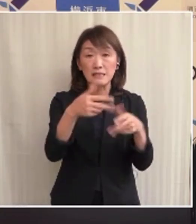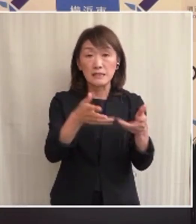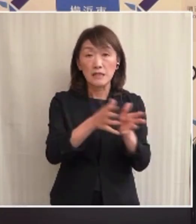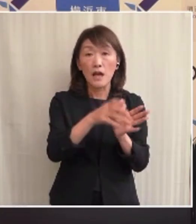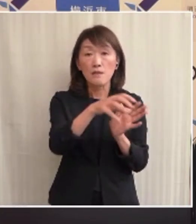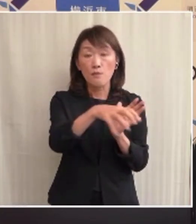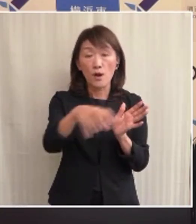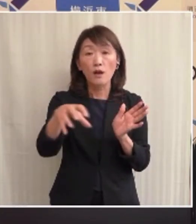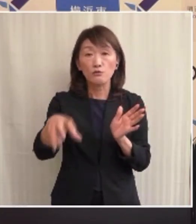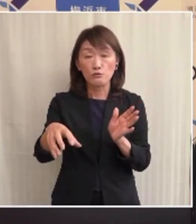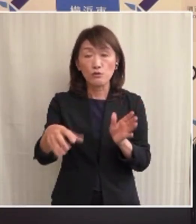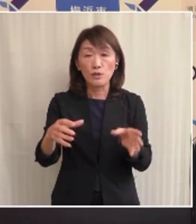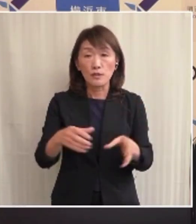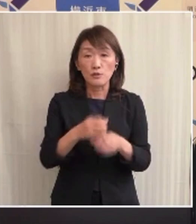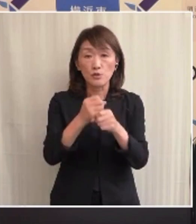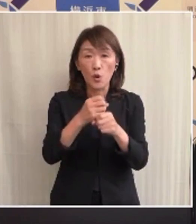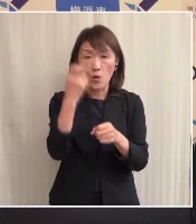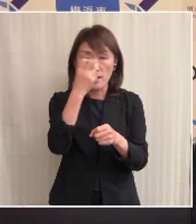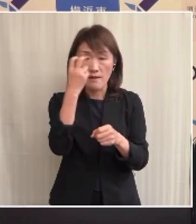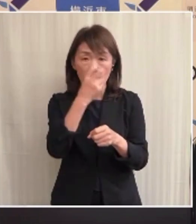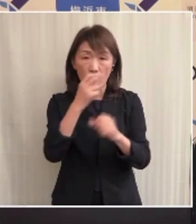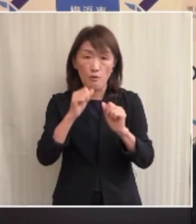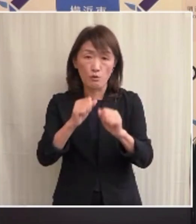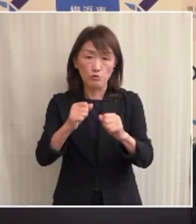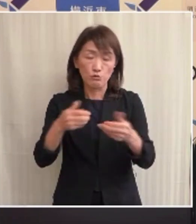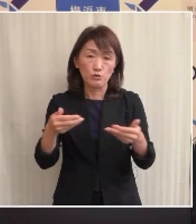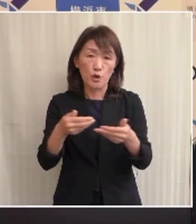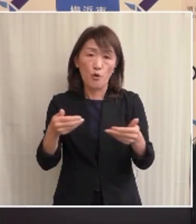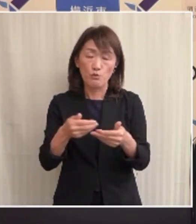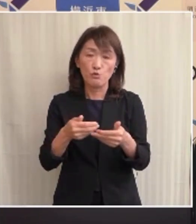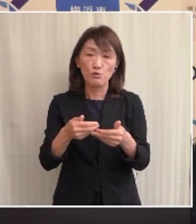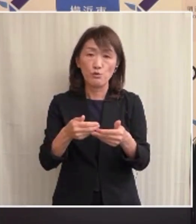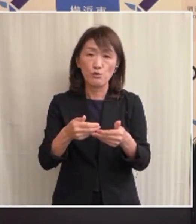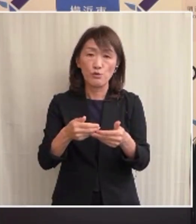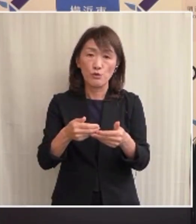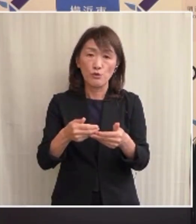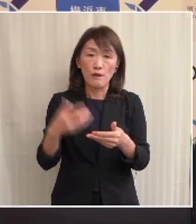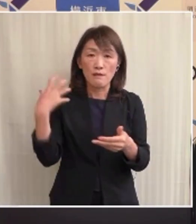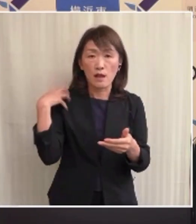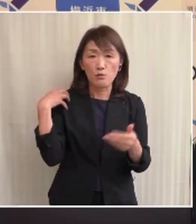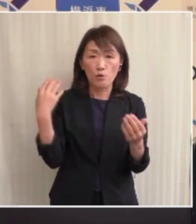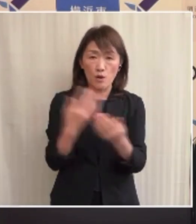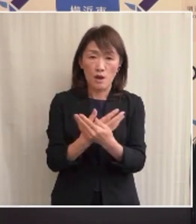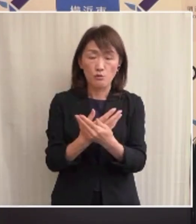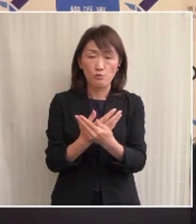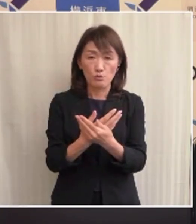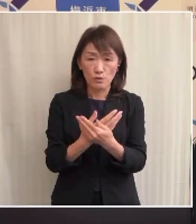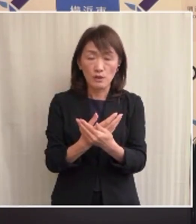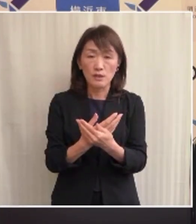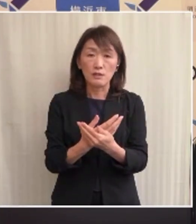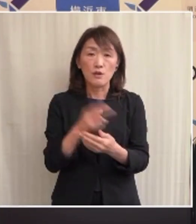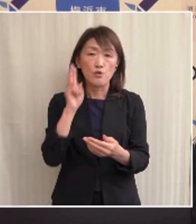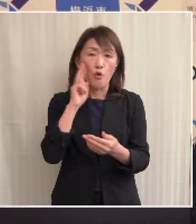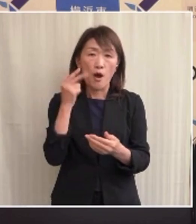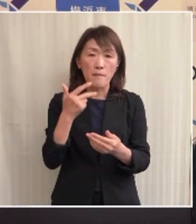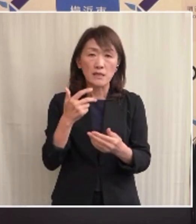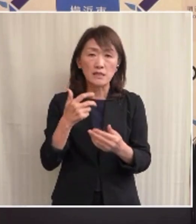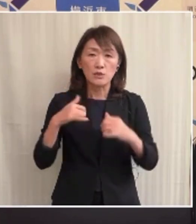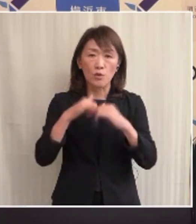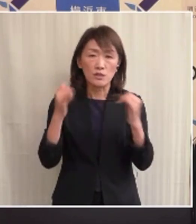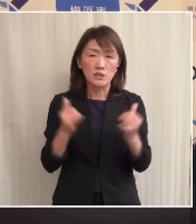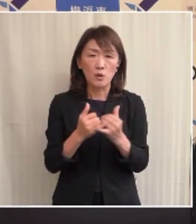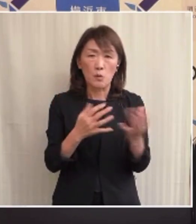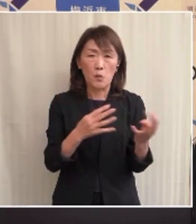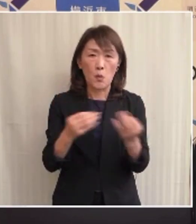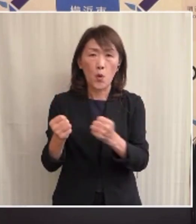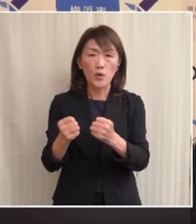検する業務が来ると思うんですけれども、370万人の人口かかる横浜市として、その負担感の受け止めと担当部署だけで